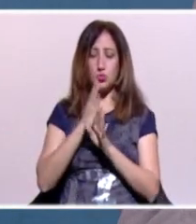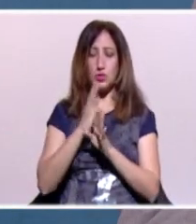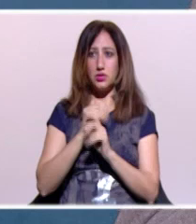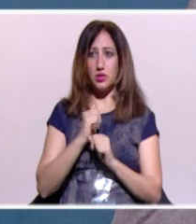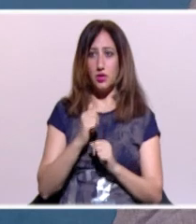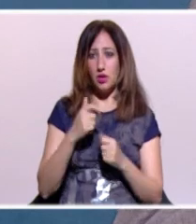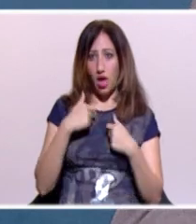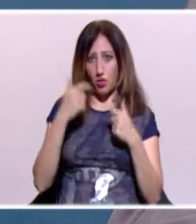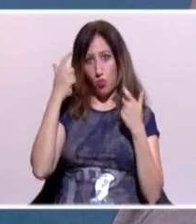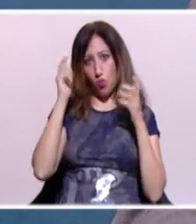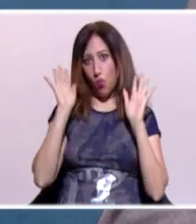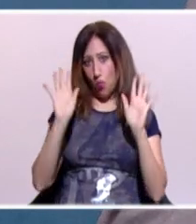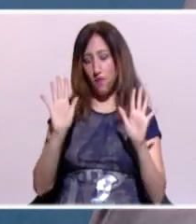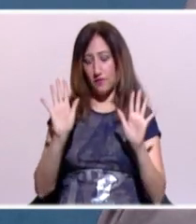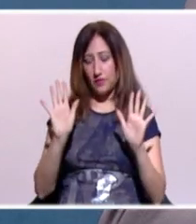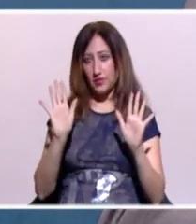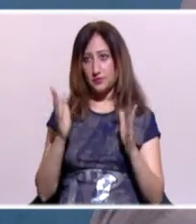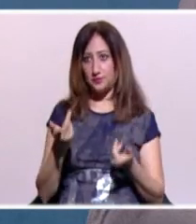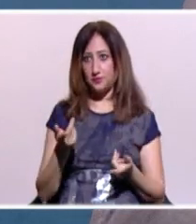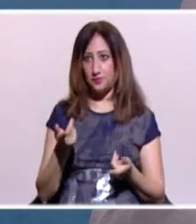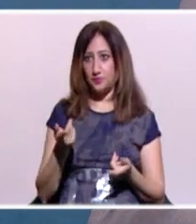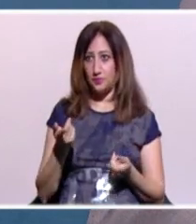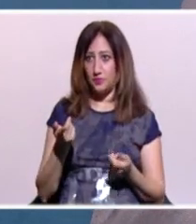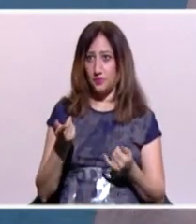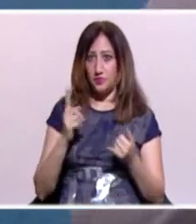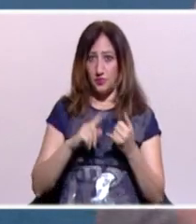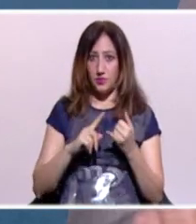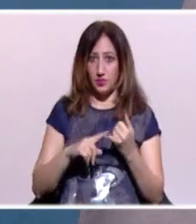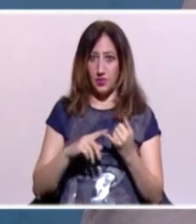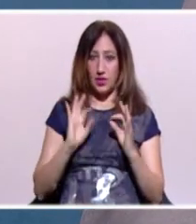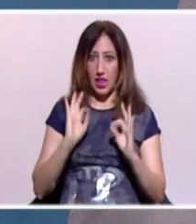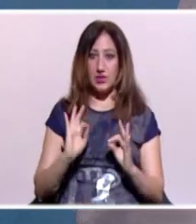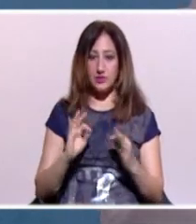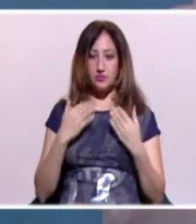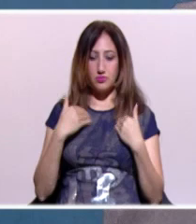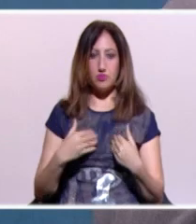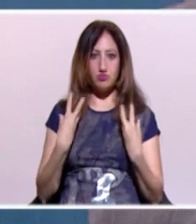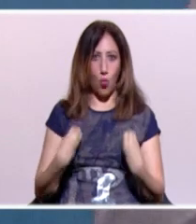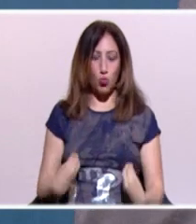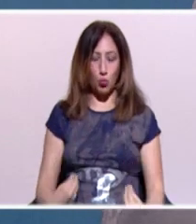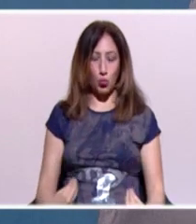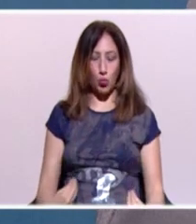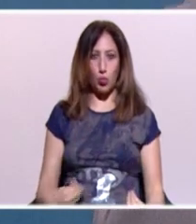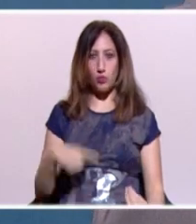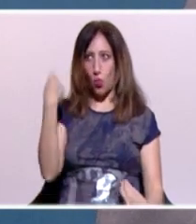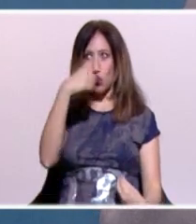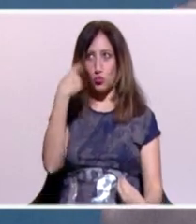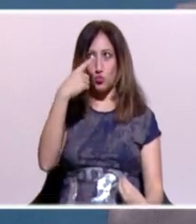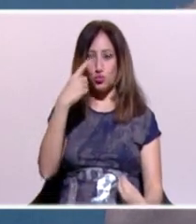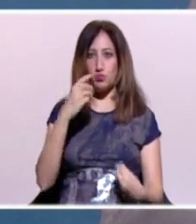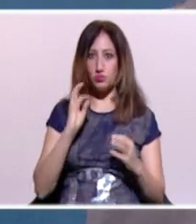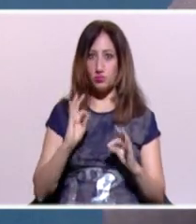اتخضيت، يعني انا اتخضيت منهم، لانهم الناس دي ثبات انفعالي غير عادي، هدوء غير عادي،